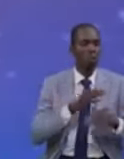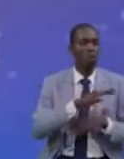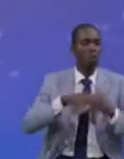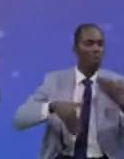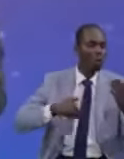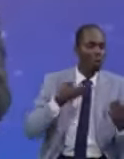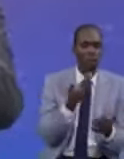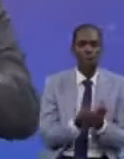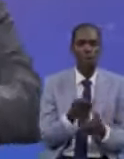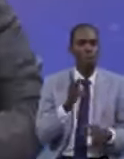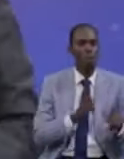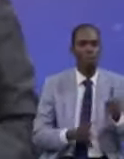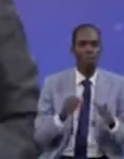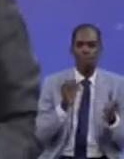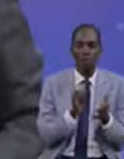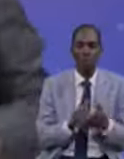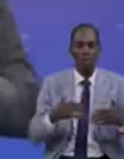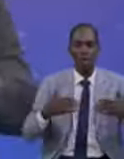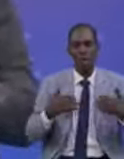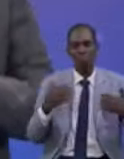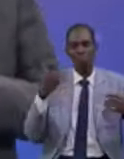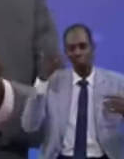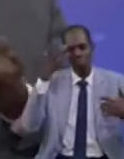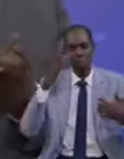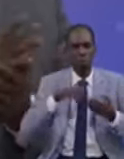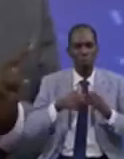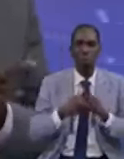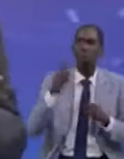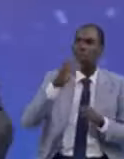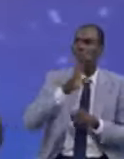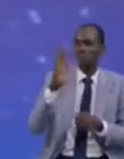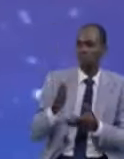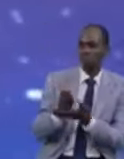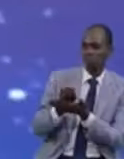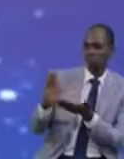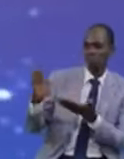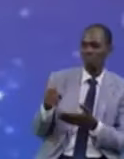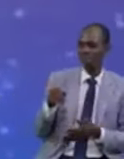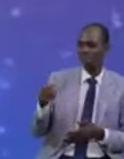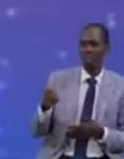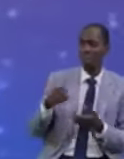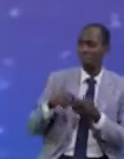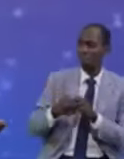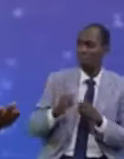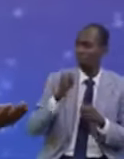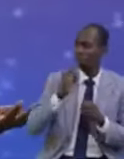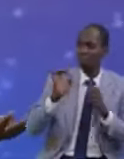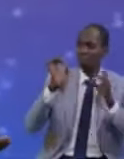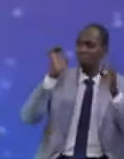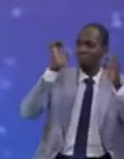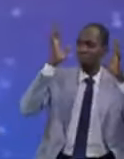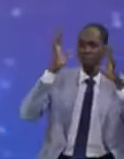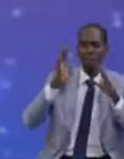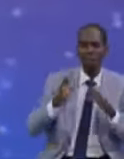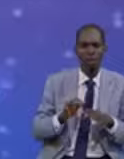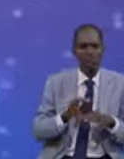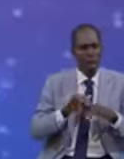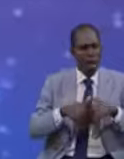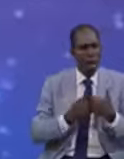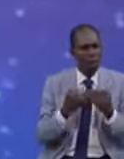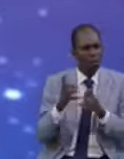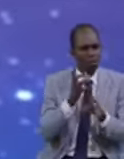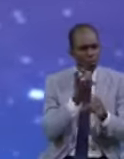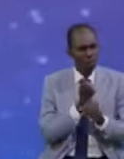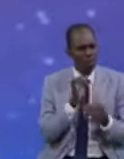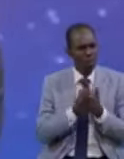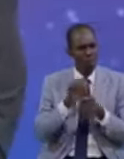lui il n'a jamais renvoyé personne il n'a jamais dit aH ça c'est trop sérieux il n'a jamais dit comment est-ce que toi tu as eu ça il n'a